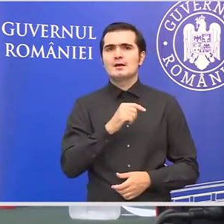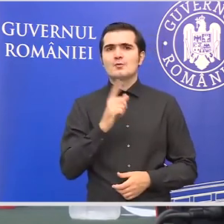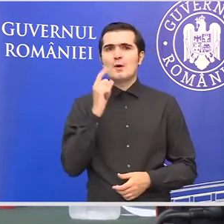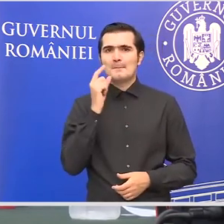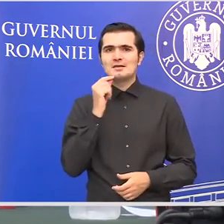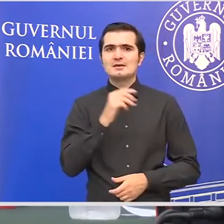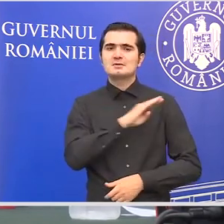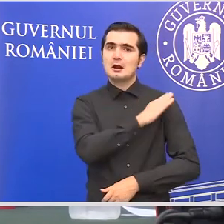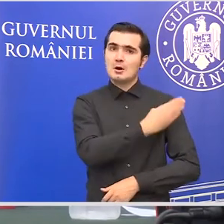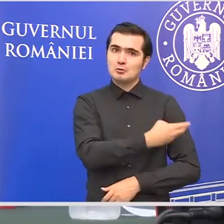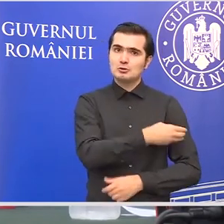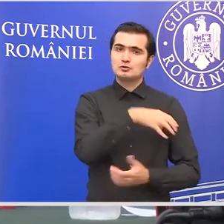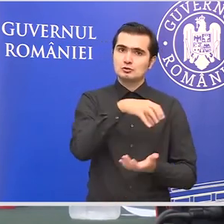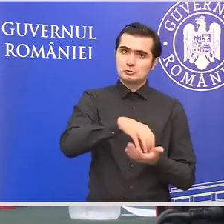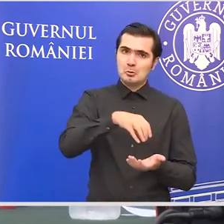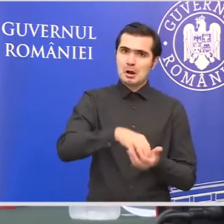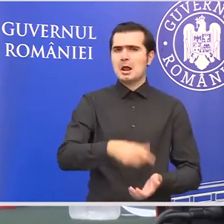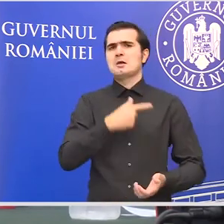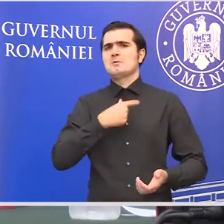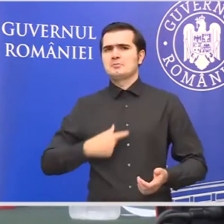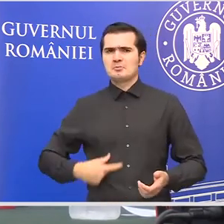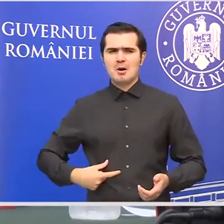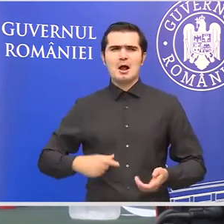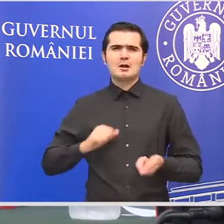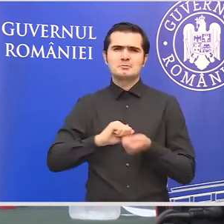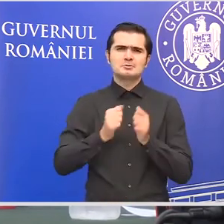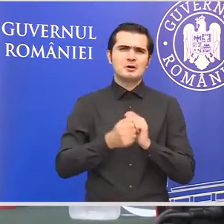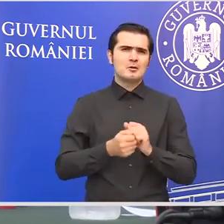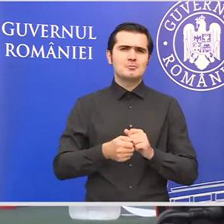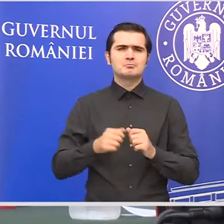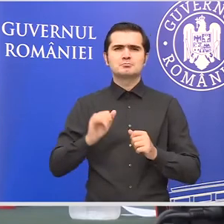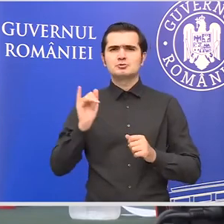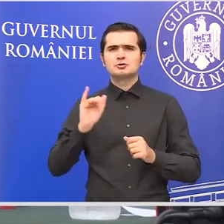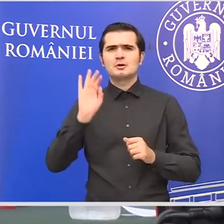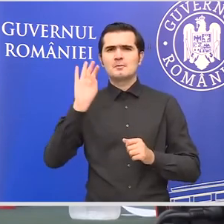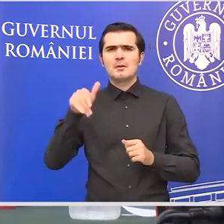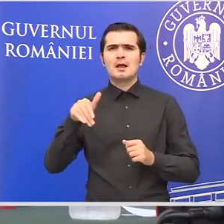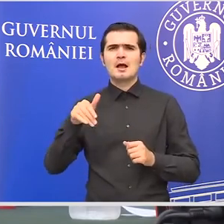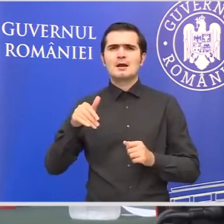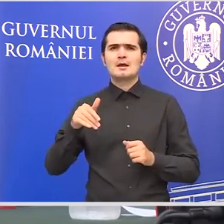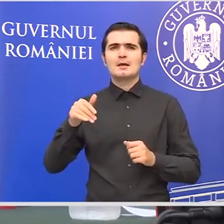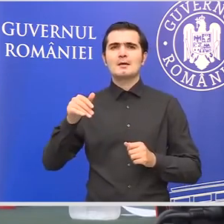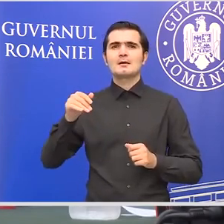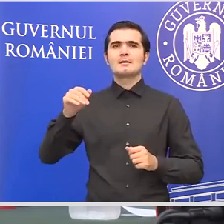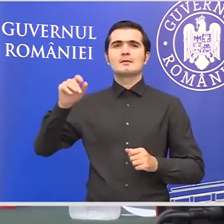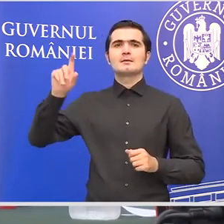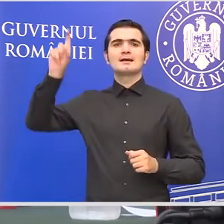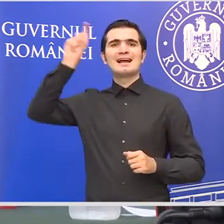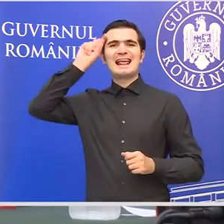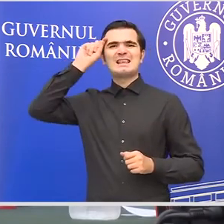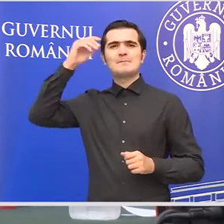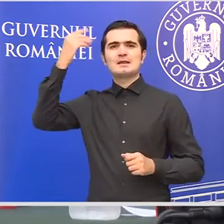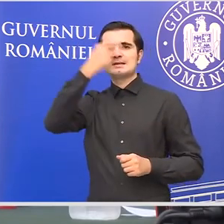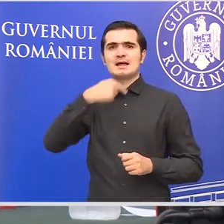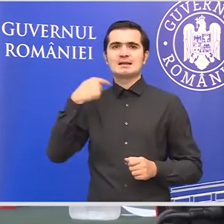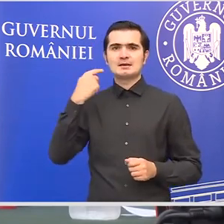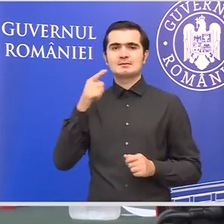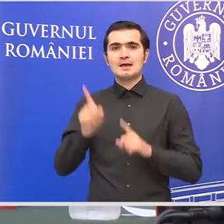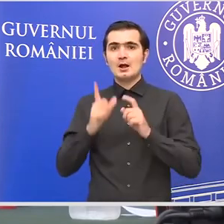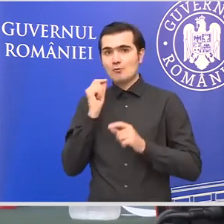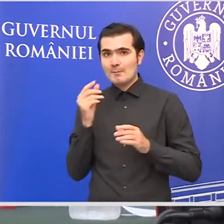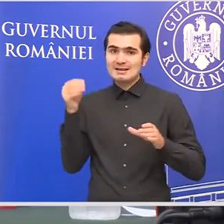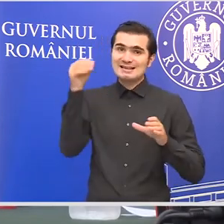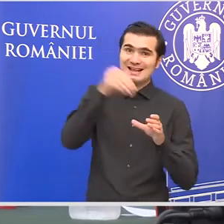locale, prin toți vectorii pe care îi are la îndemână, cu credibilitate, se implică în mod activ și numărul celor care